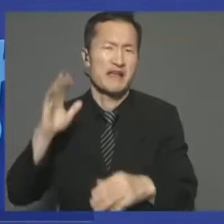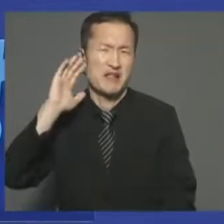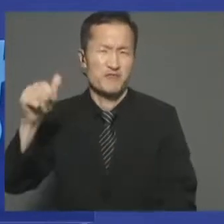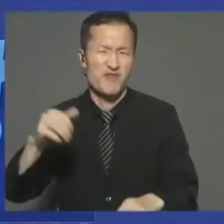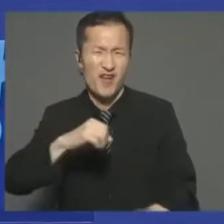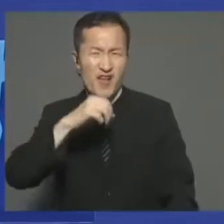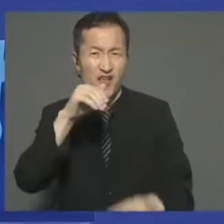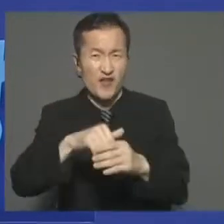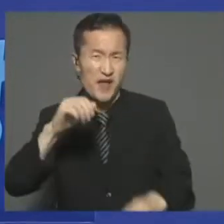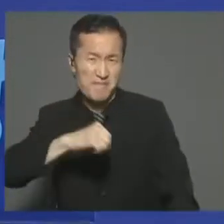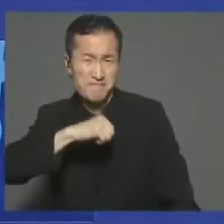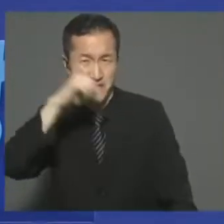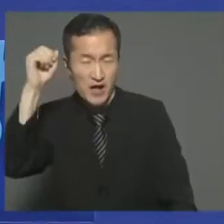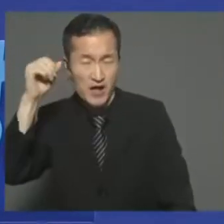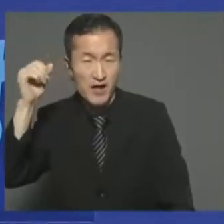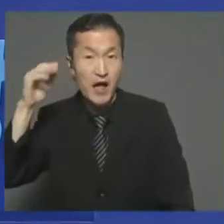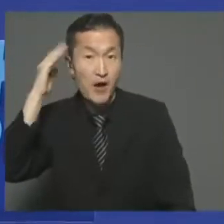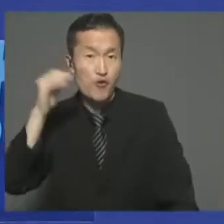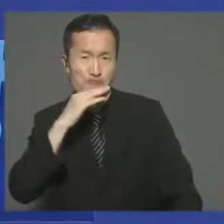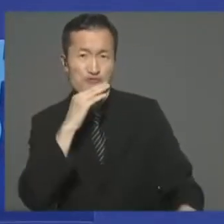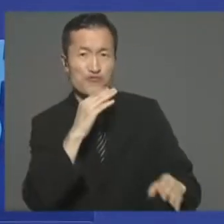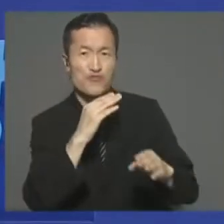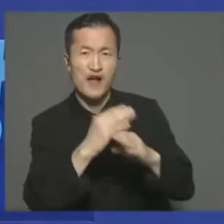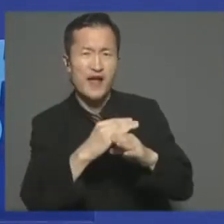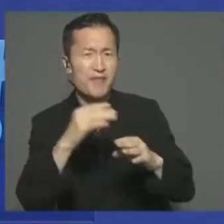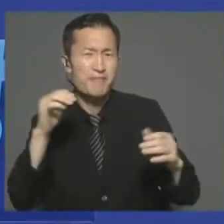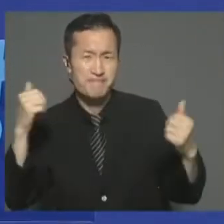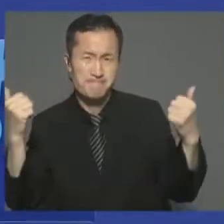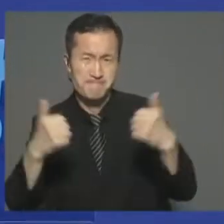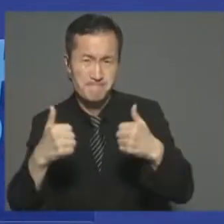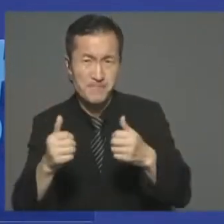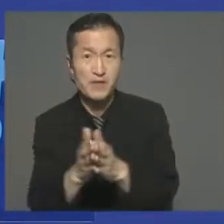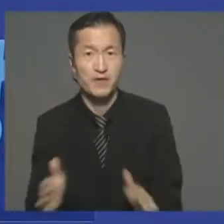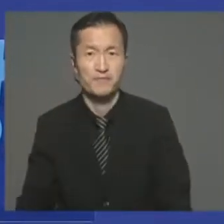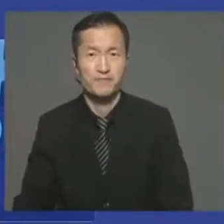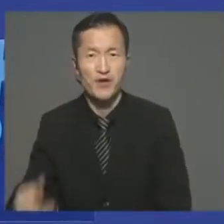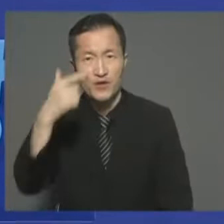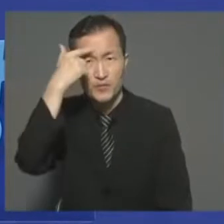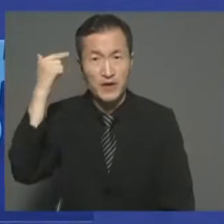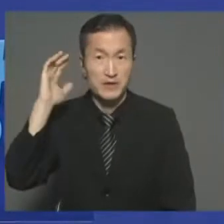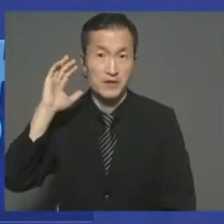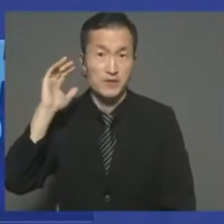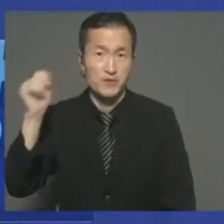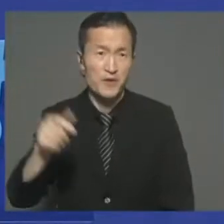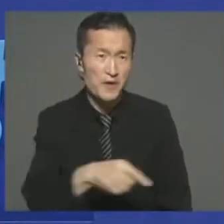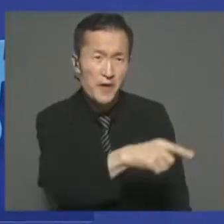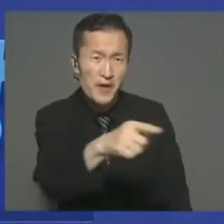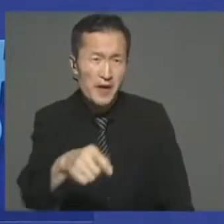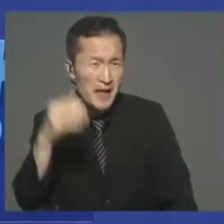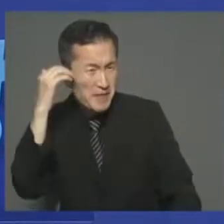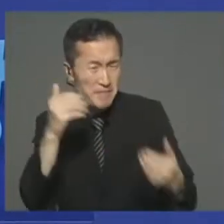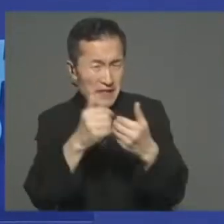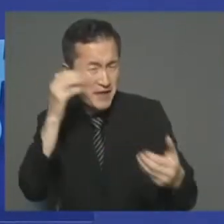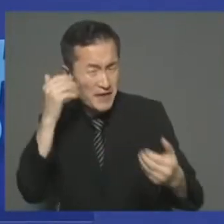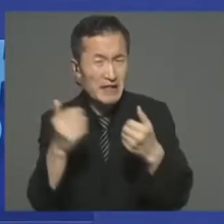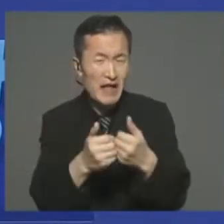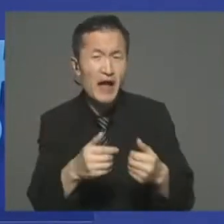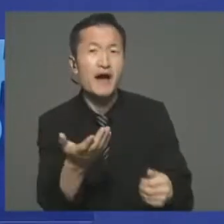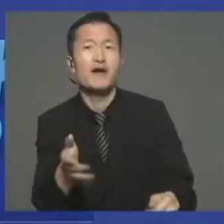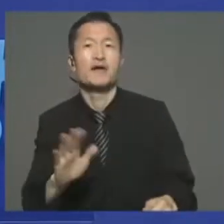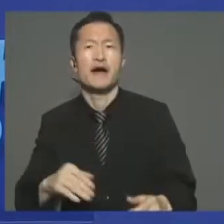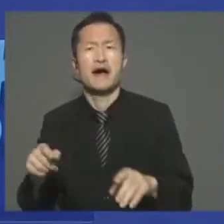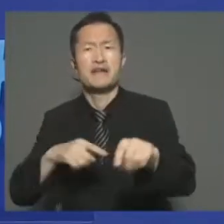평화 정상회담의 길을 열었습니다. 노무현 대통령, 지지자들의 많은 반발에도 불구하고 우리 정치의 개혁을 위해서